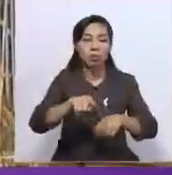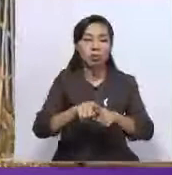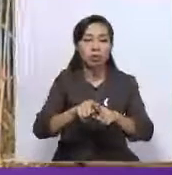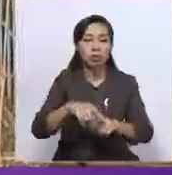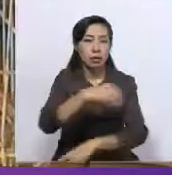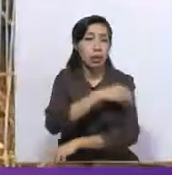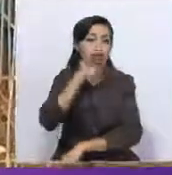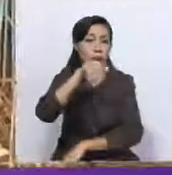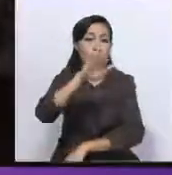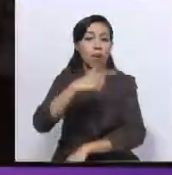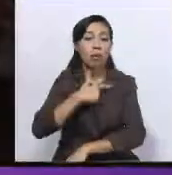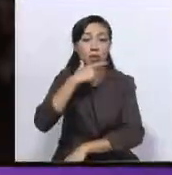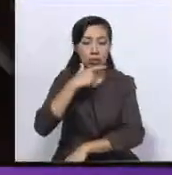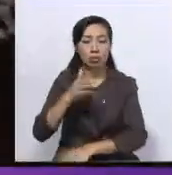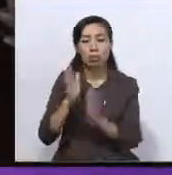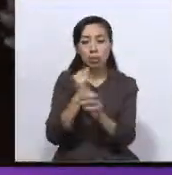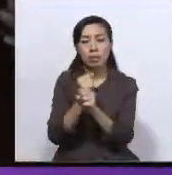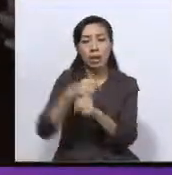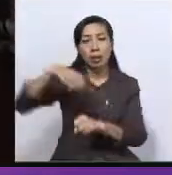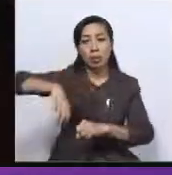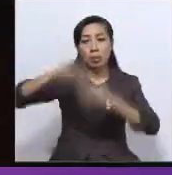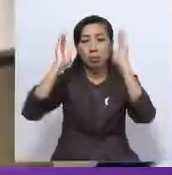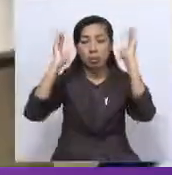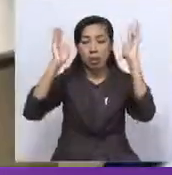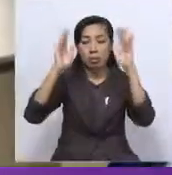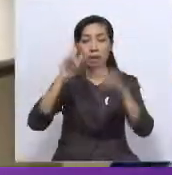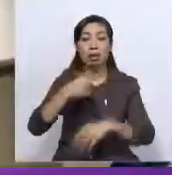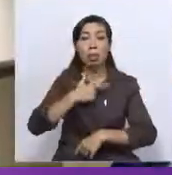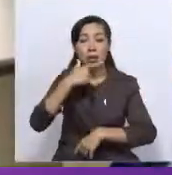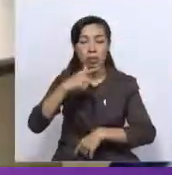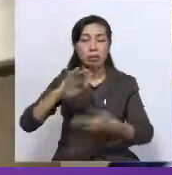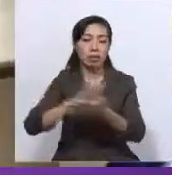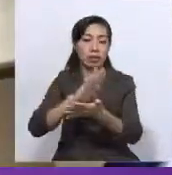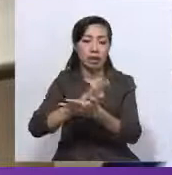าลเมืองแม่ฮ่องสอนค่ะโดยมีเจ้าหน้าที่จากประชาสัมพันธ์จังหวัดมาร่วมแจก